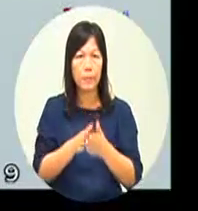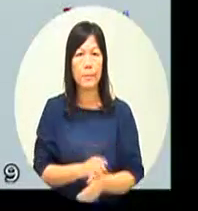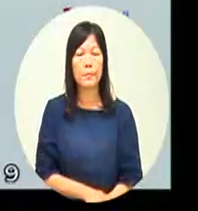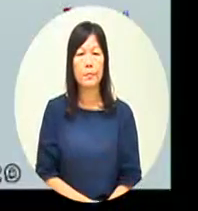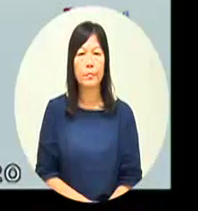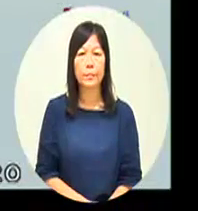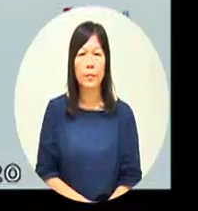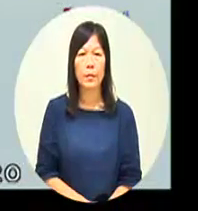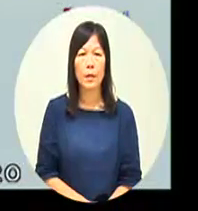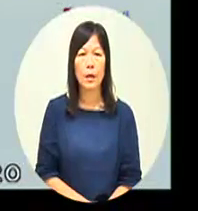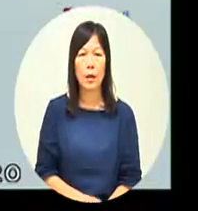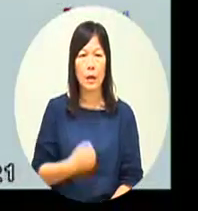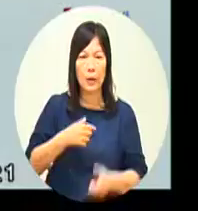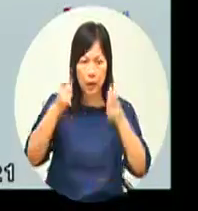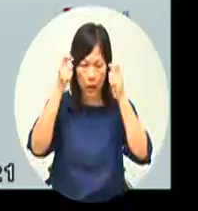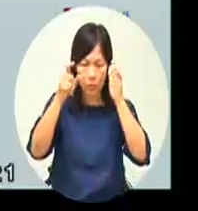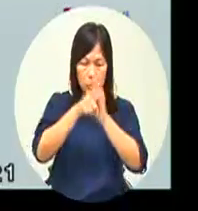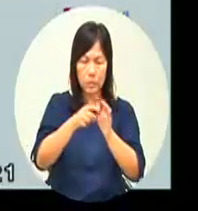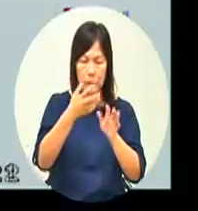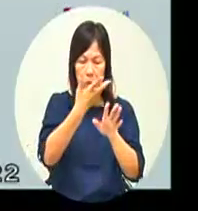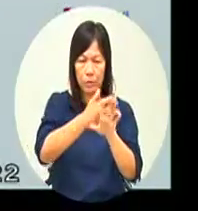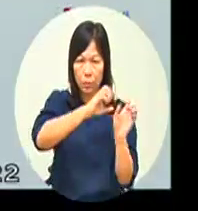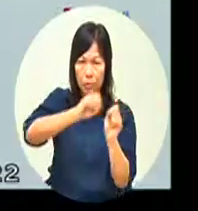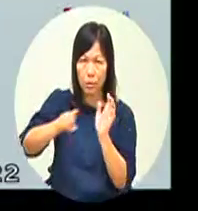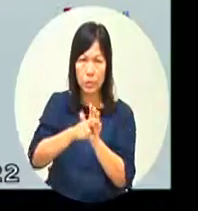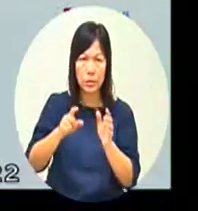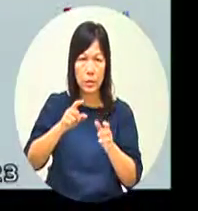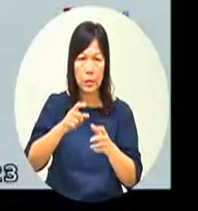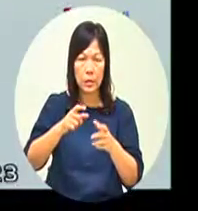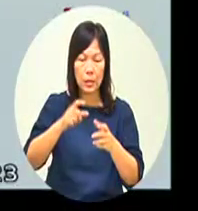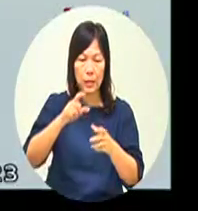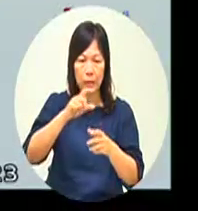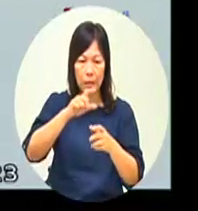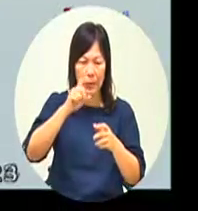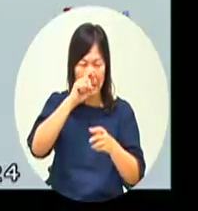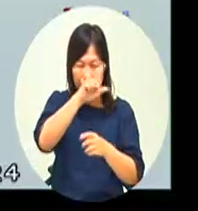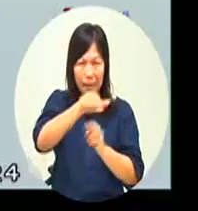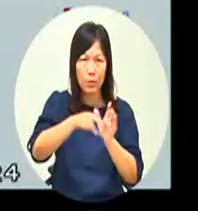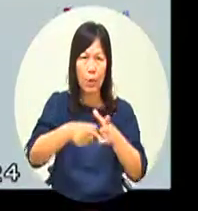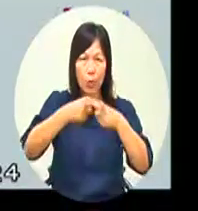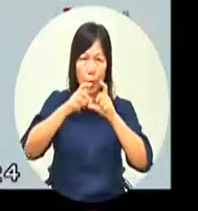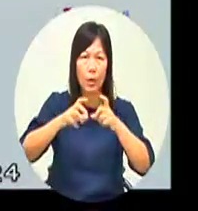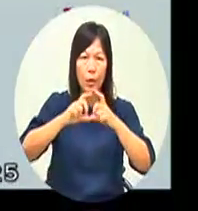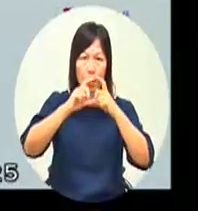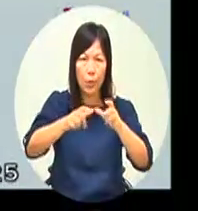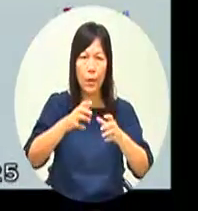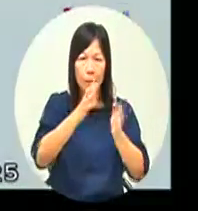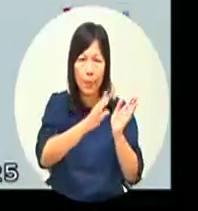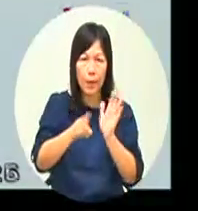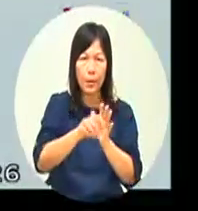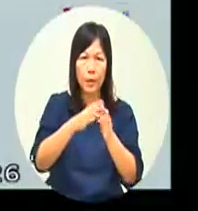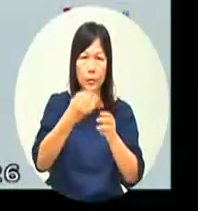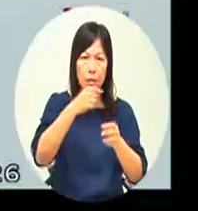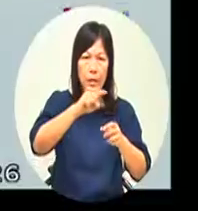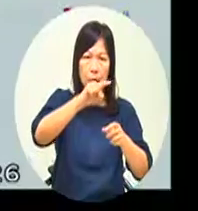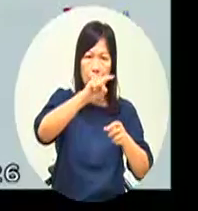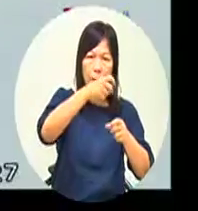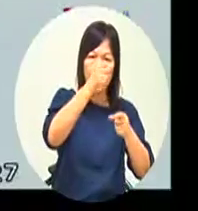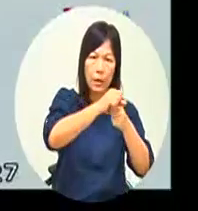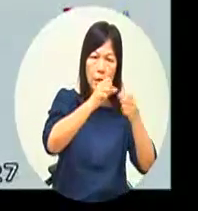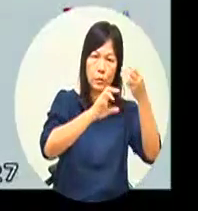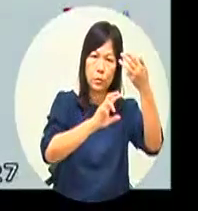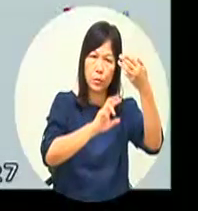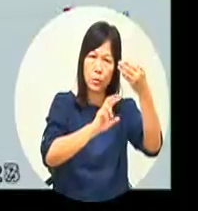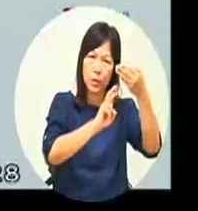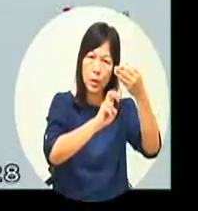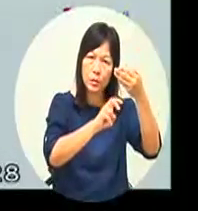由《高雄市废弃物处理厂回馈办法》修正条文业已105年9月22日以